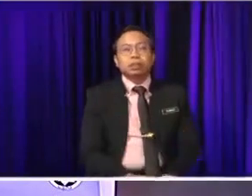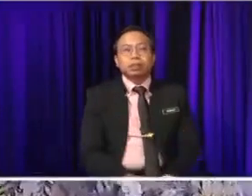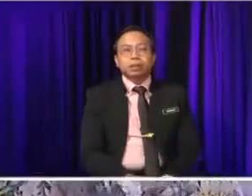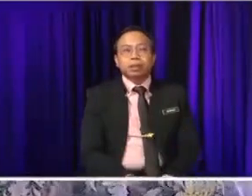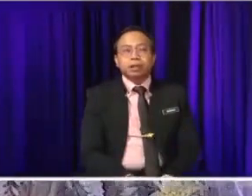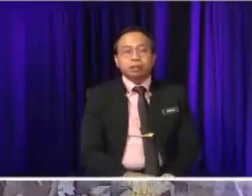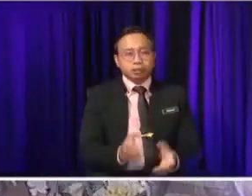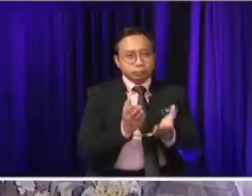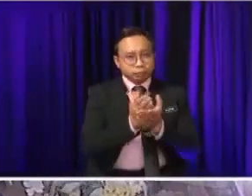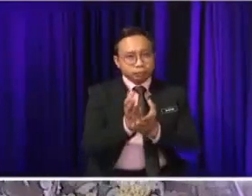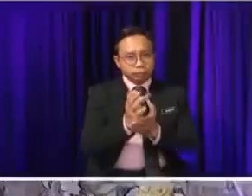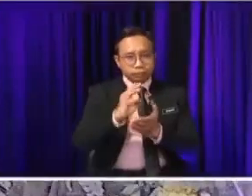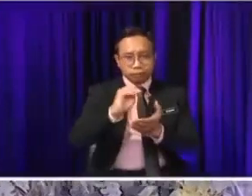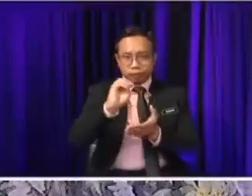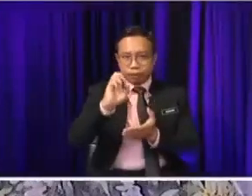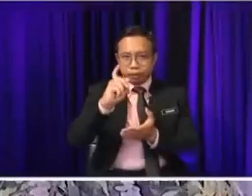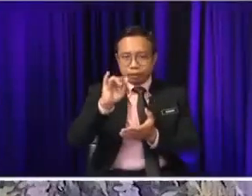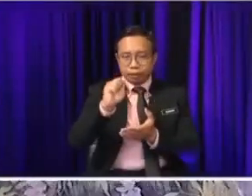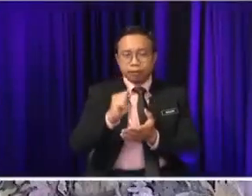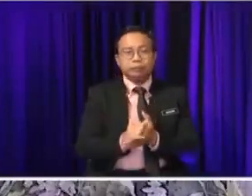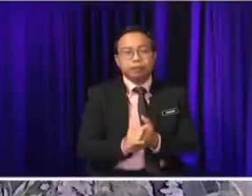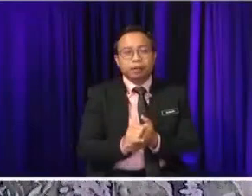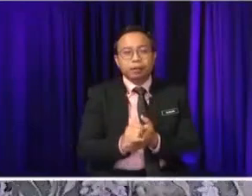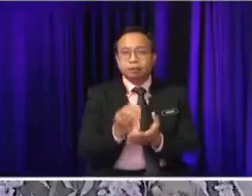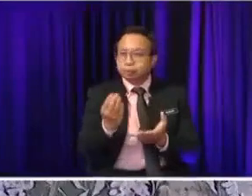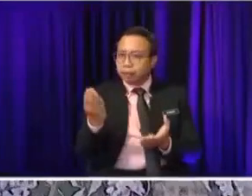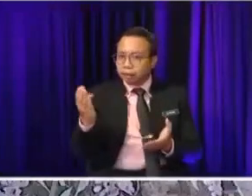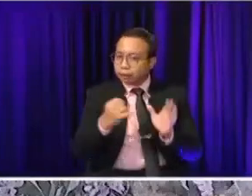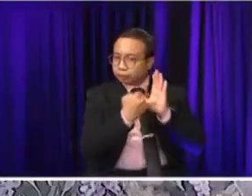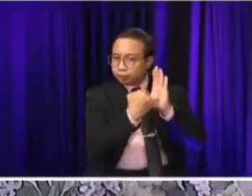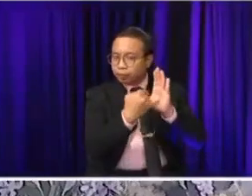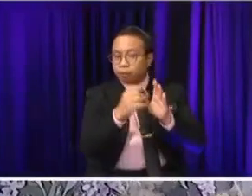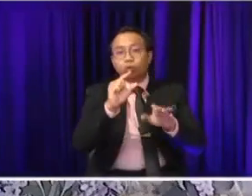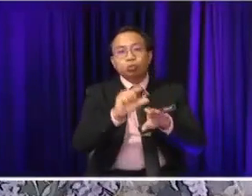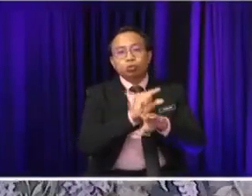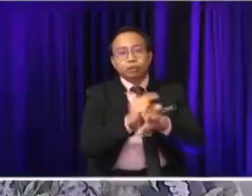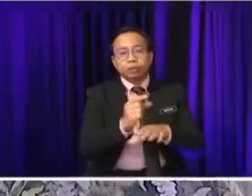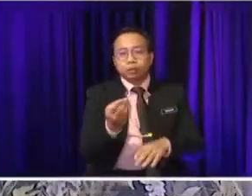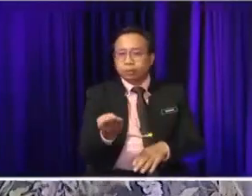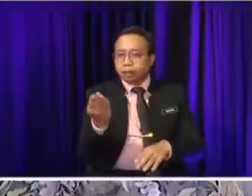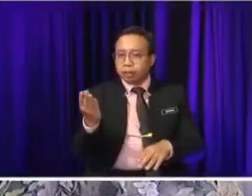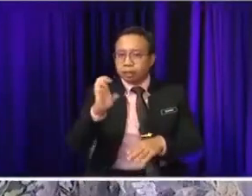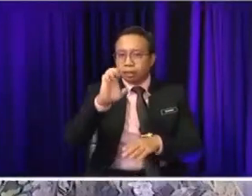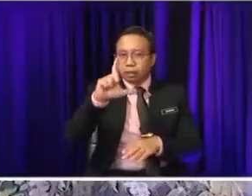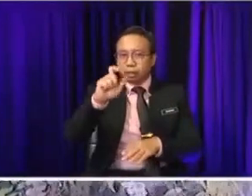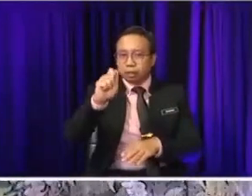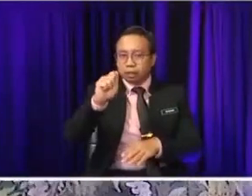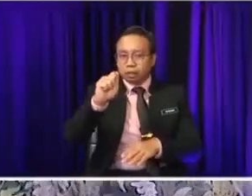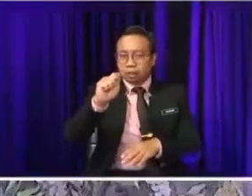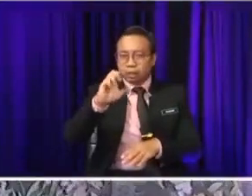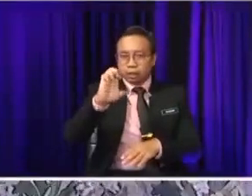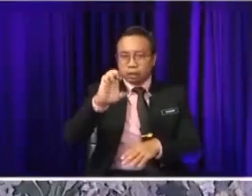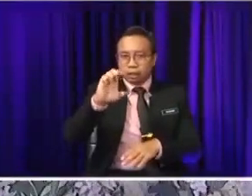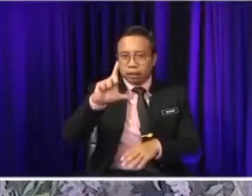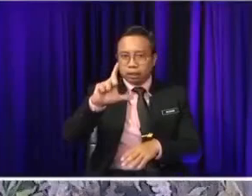yang seterusnya Media elektronik bahan iklan disampaikan melalui peralatan elektronik Oke yaitu melalui